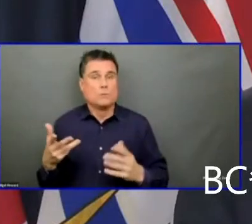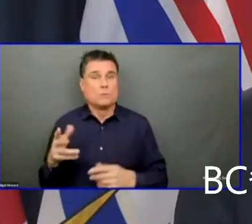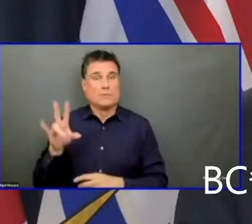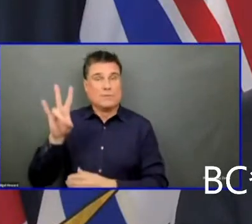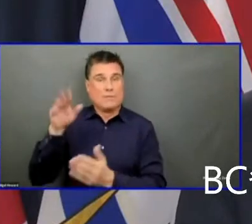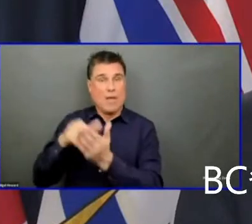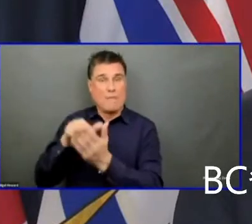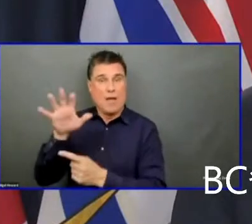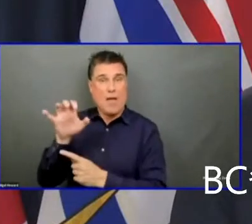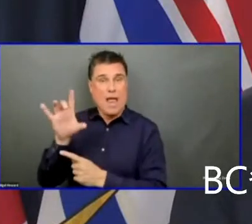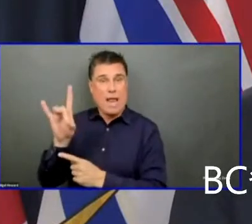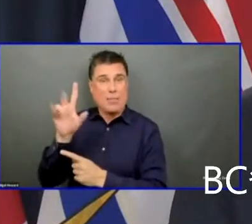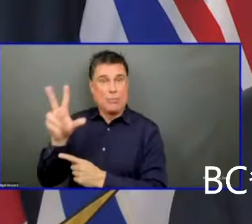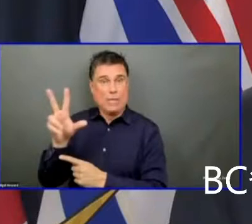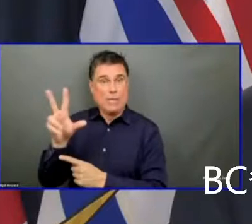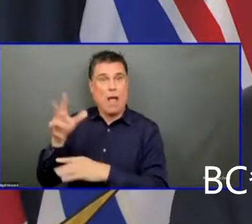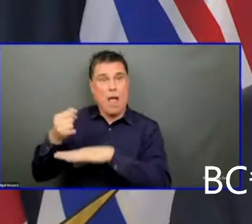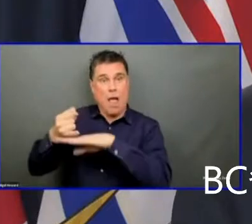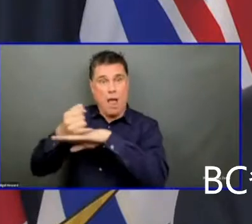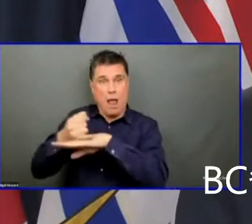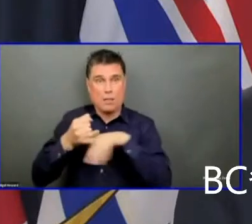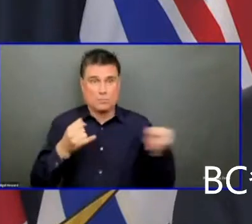人已经预约了。